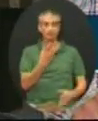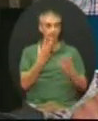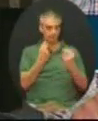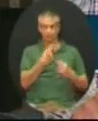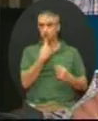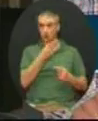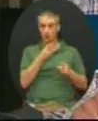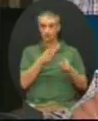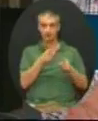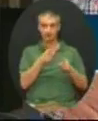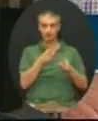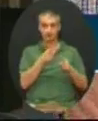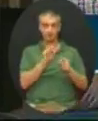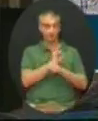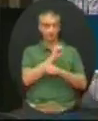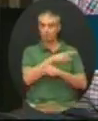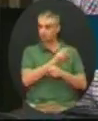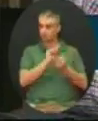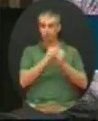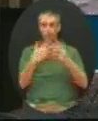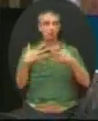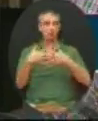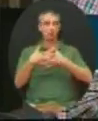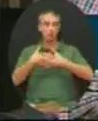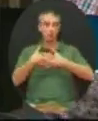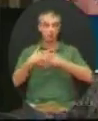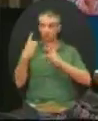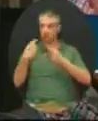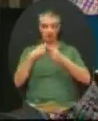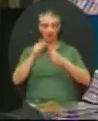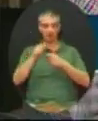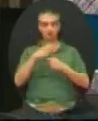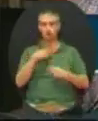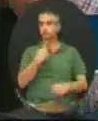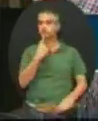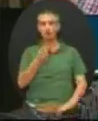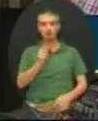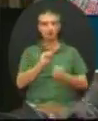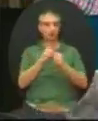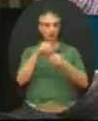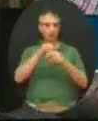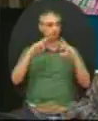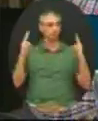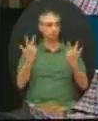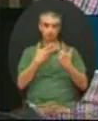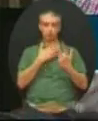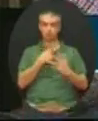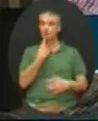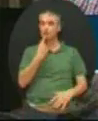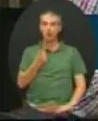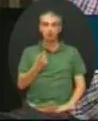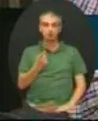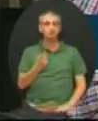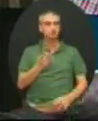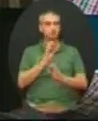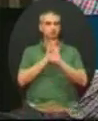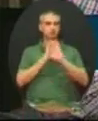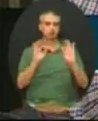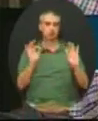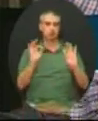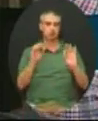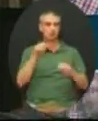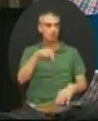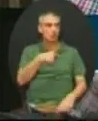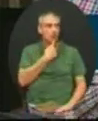מצוין שהיא נשמעת מהאופוזיציה או אפילו מקואליציה, כל חבר כנסת שבוחר להשמיע אותה או מישהו בציבור הרחב שמבקש להשמיע אותה, מצוין. כאן